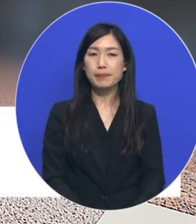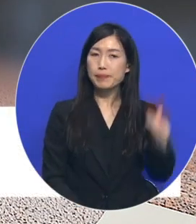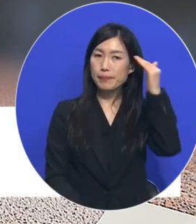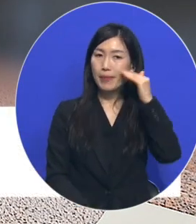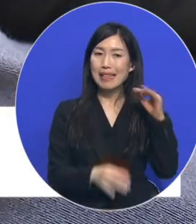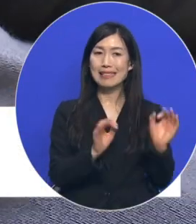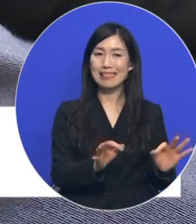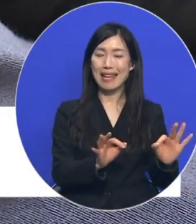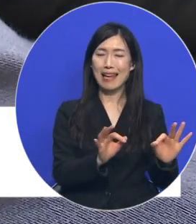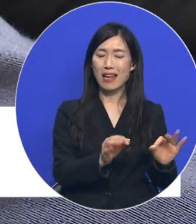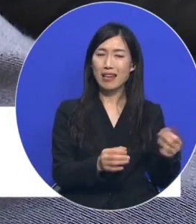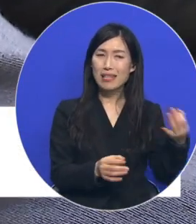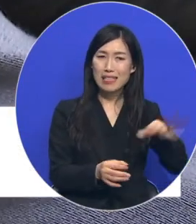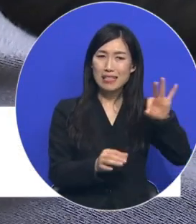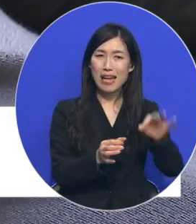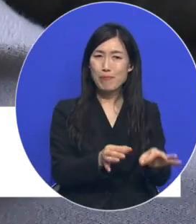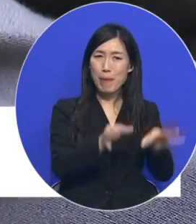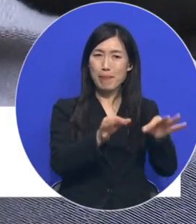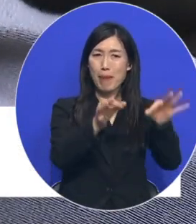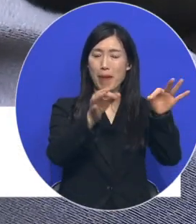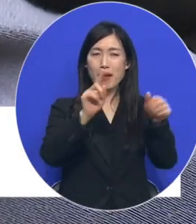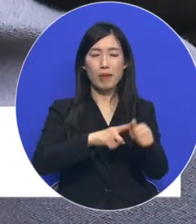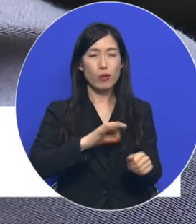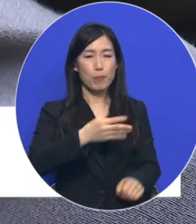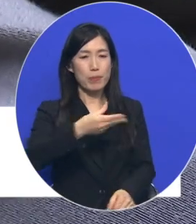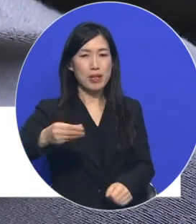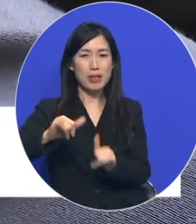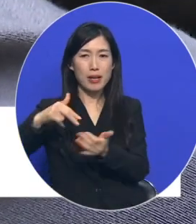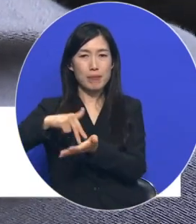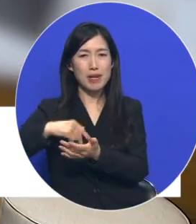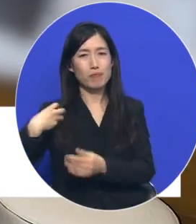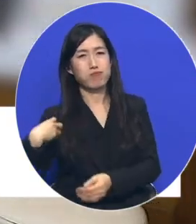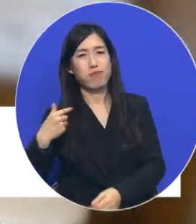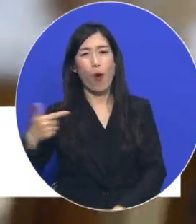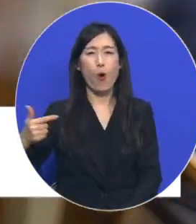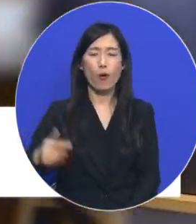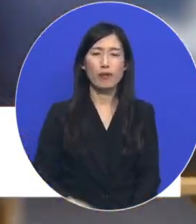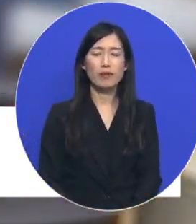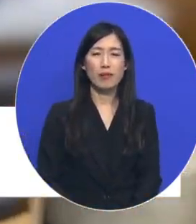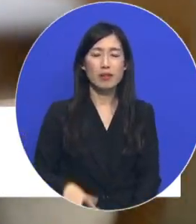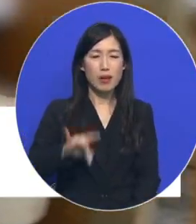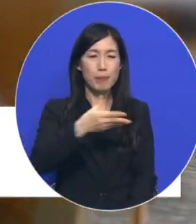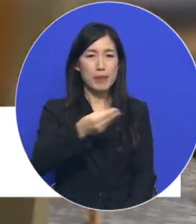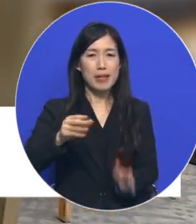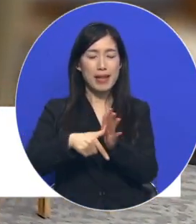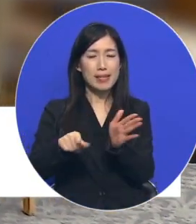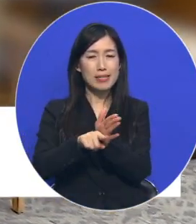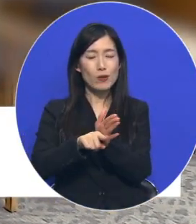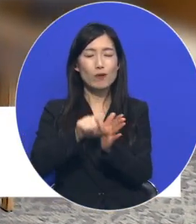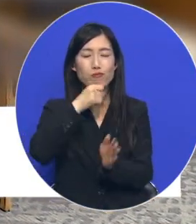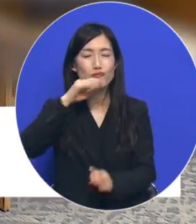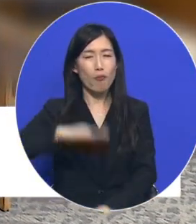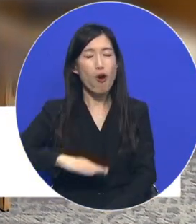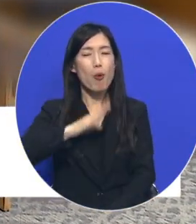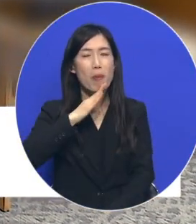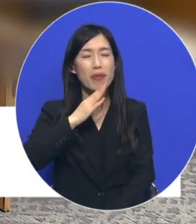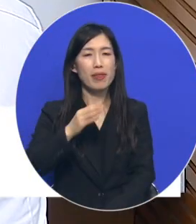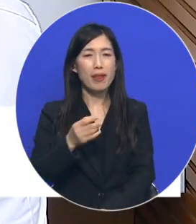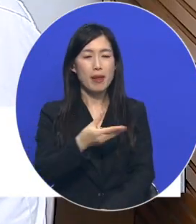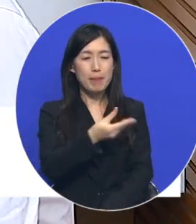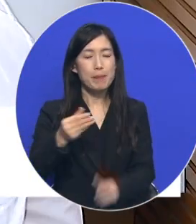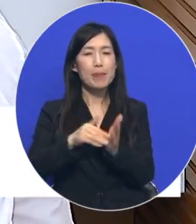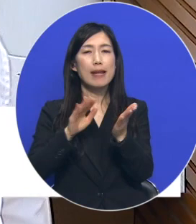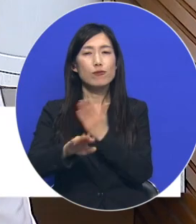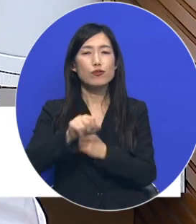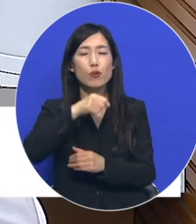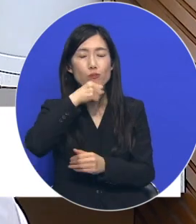한국은행에 있다는 금리 인상으로 최근 차주들의 부담이 높아졌습니다 신용도가 높아진 대출자들은 금융권에 금리